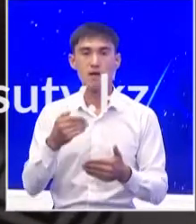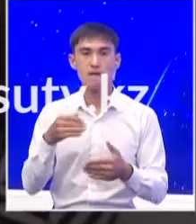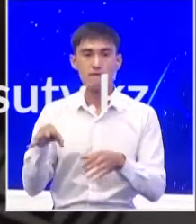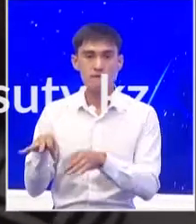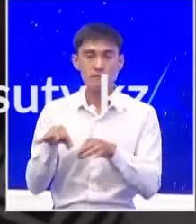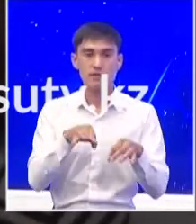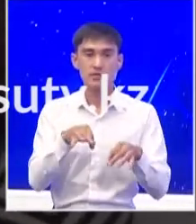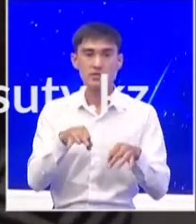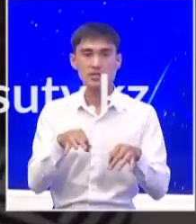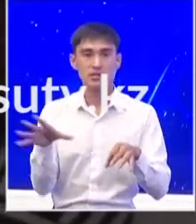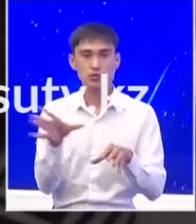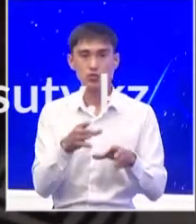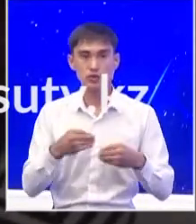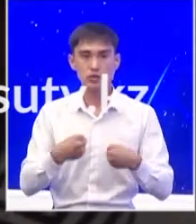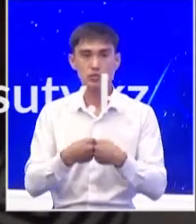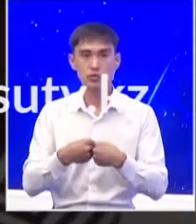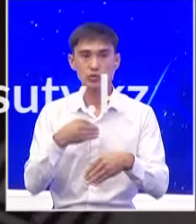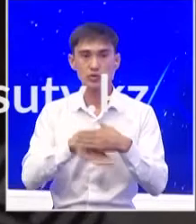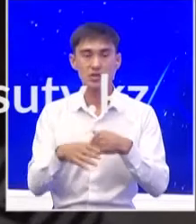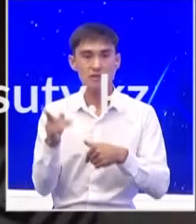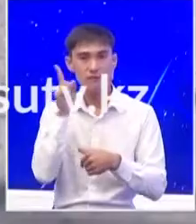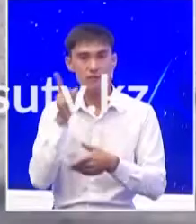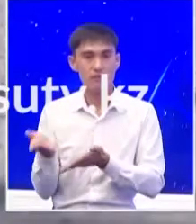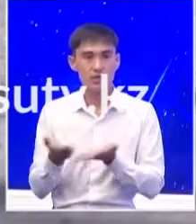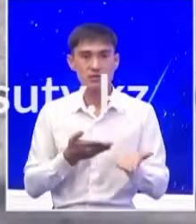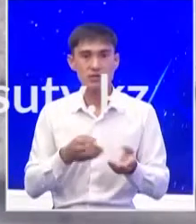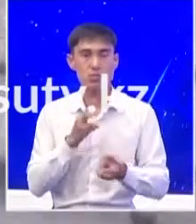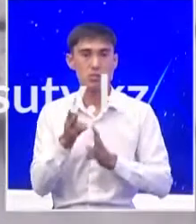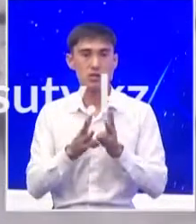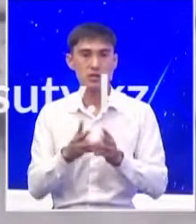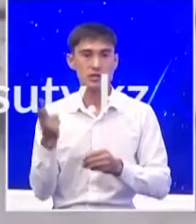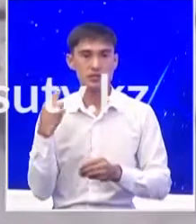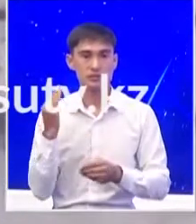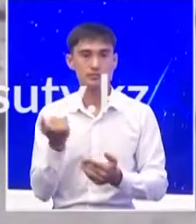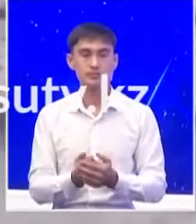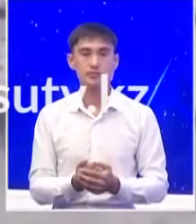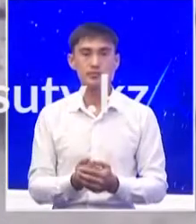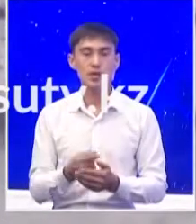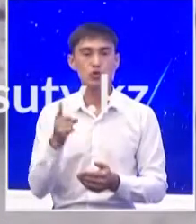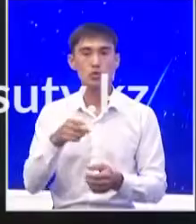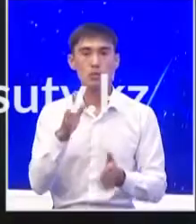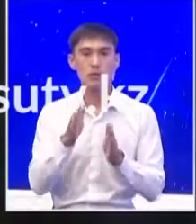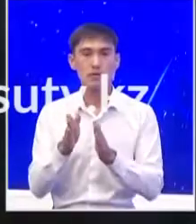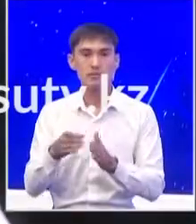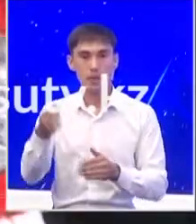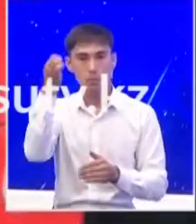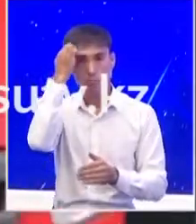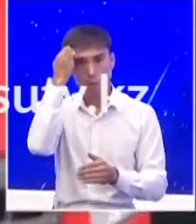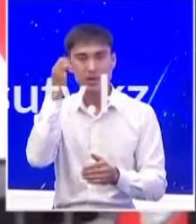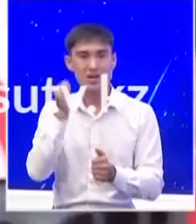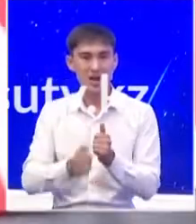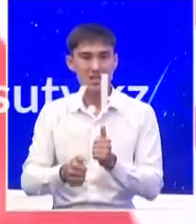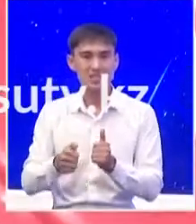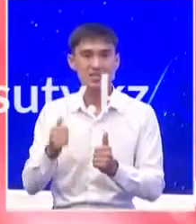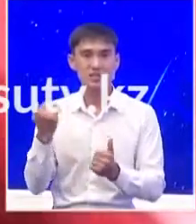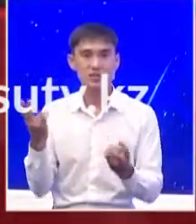улицу, эвакуировать и вызвать противопожарную службу. Чтобы правила пожарной безопасности помнил каждый без исключения, их